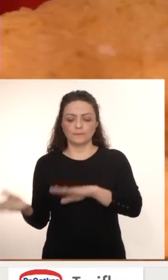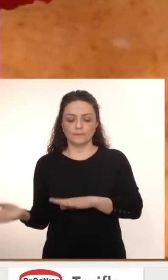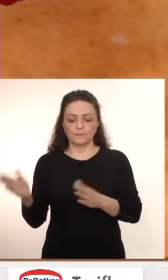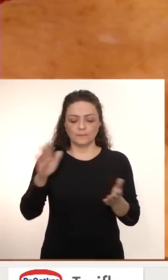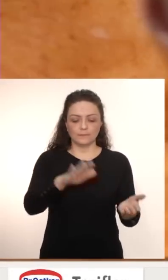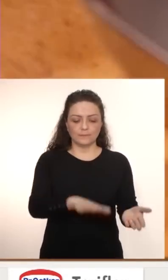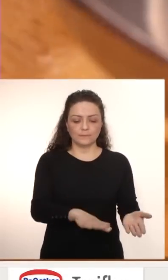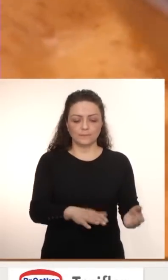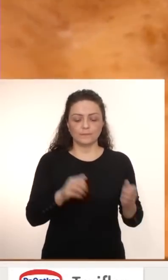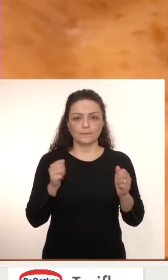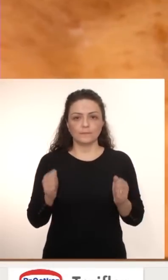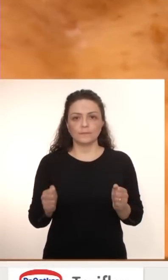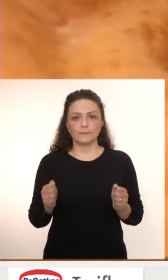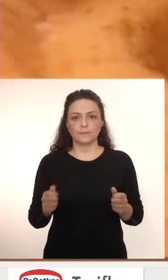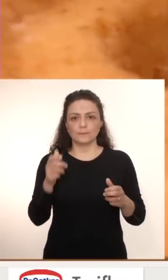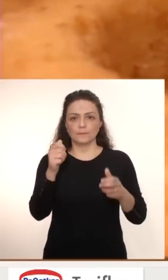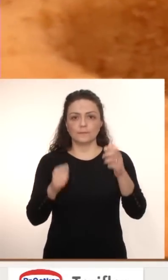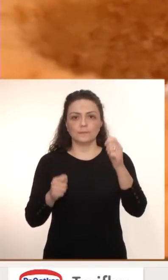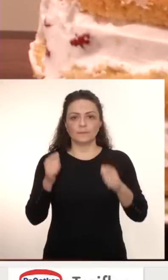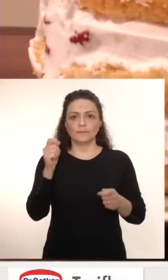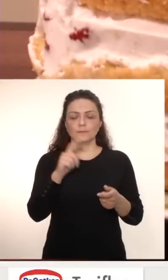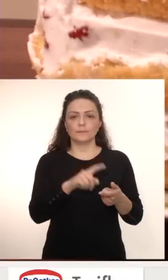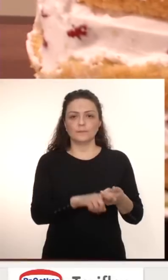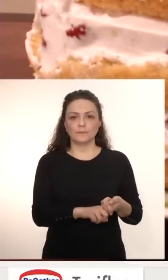Kalan sütle ıslatın.